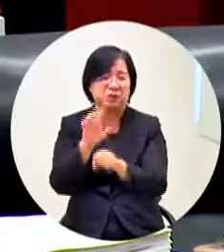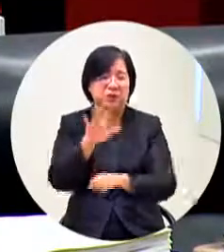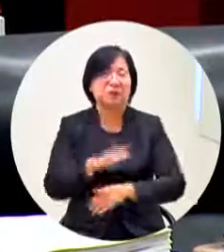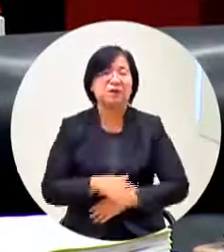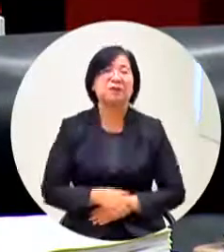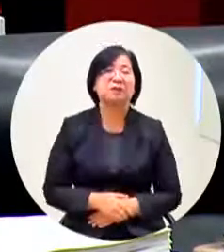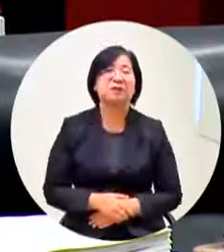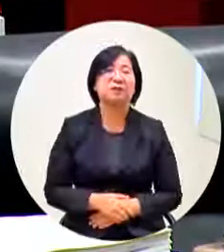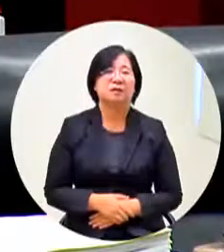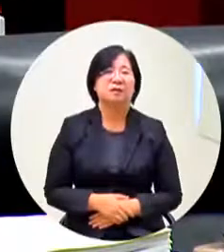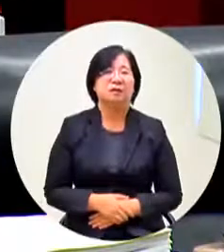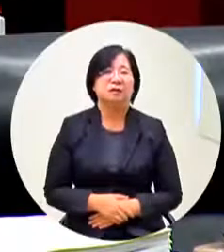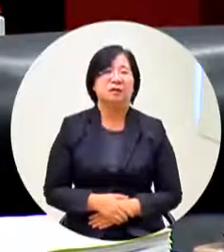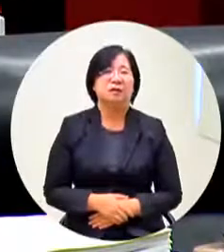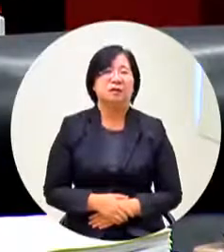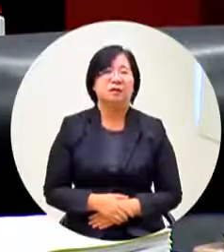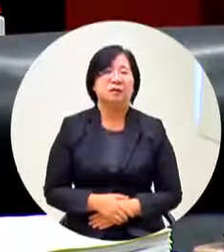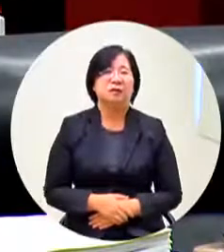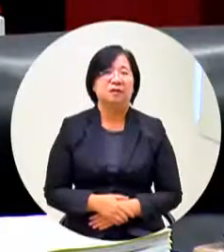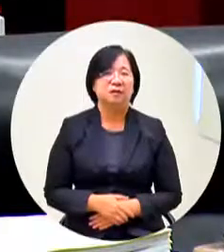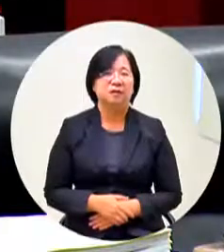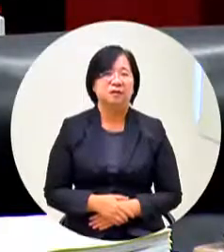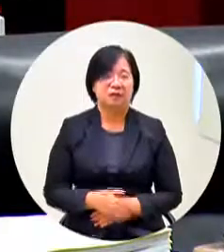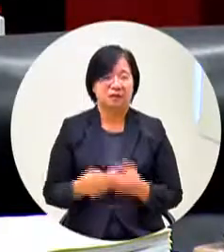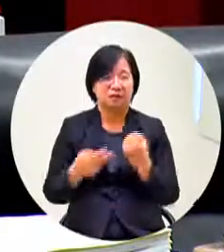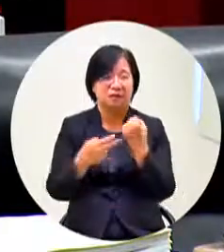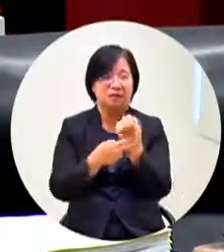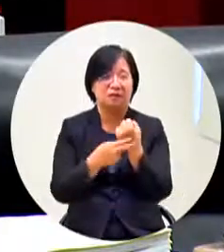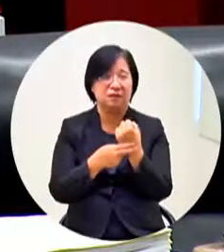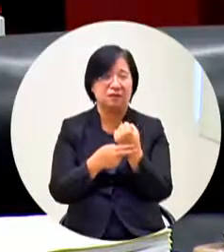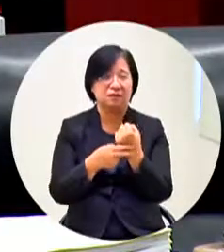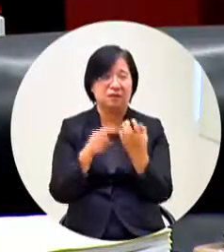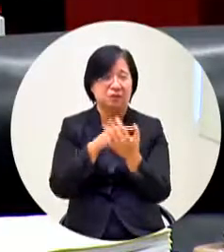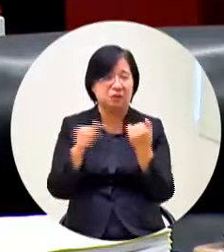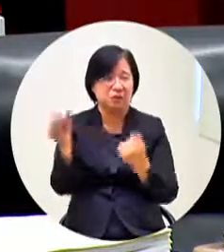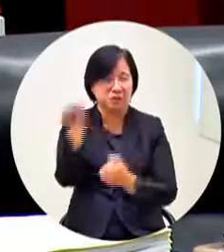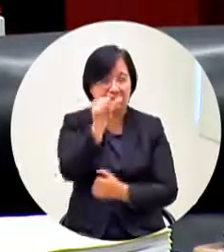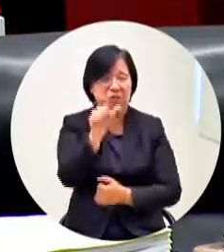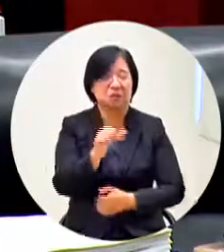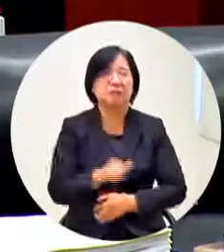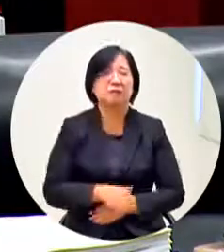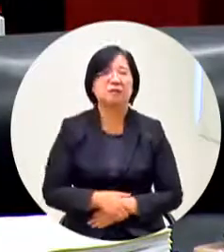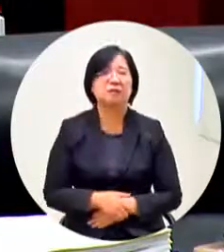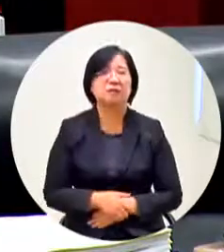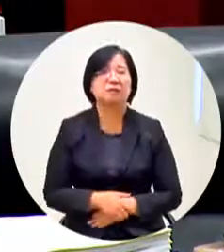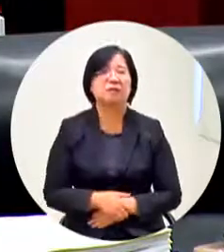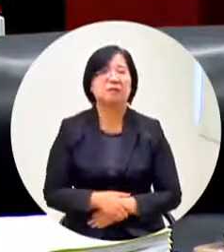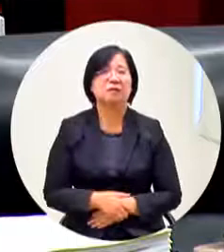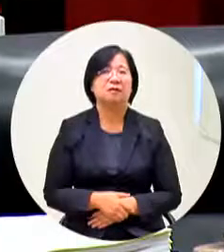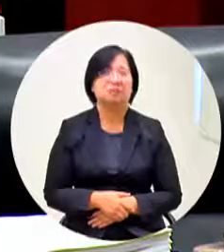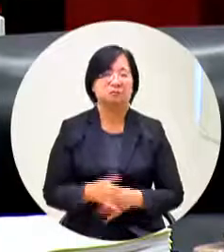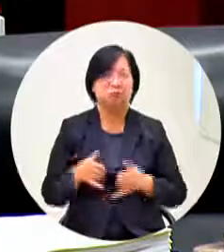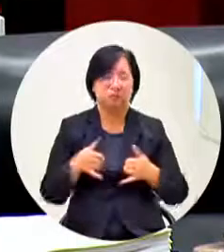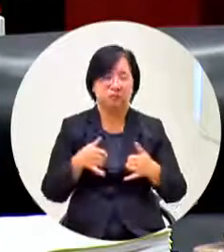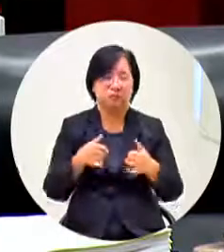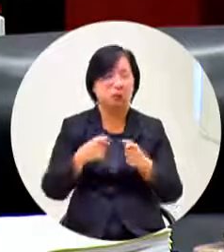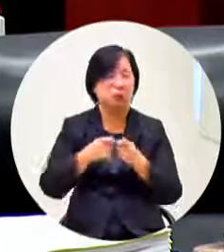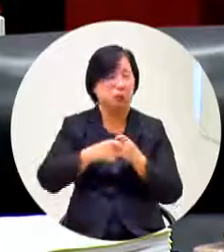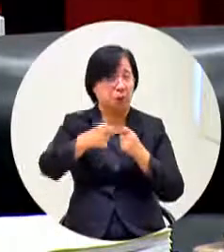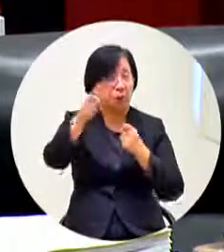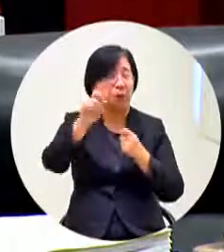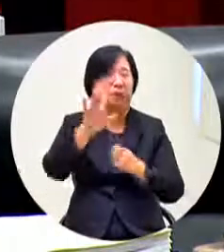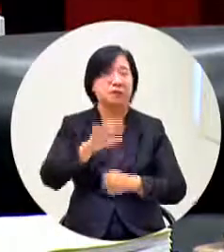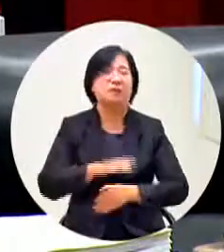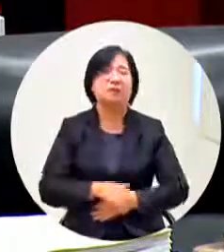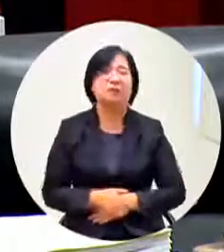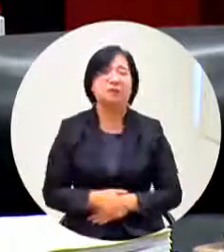这里到这里刚好跨了五个里。所以我也要拜托，因为这条路虽然蛮长的，但是它